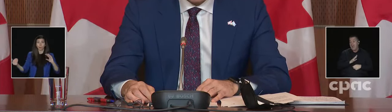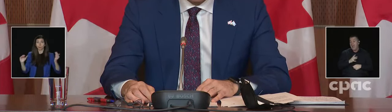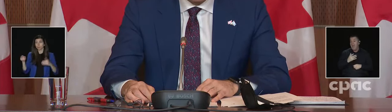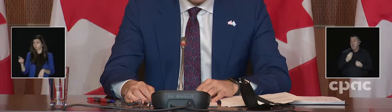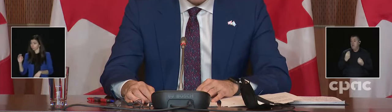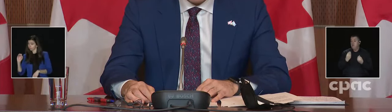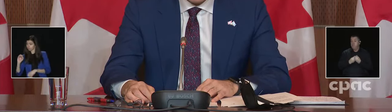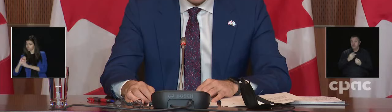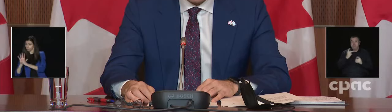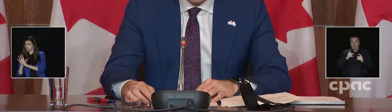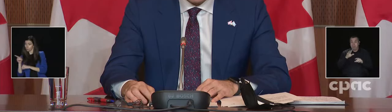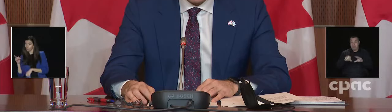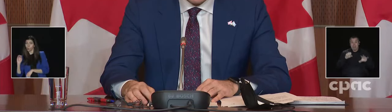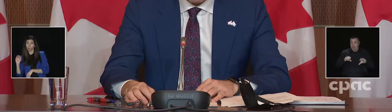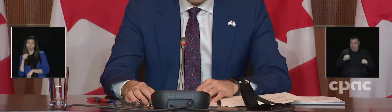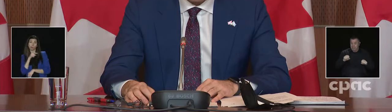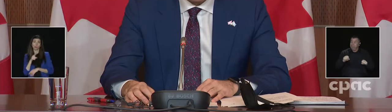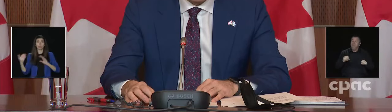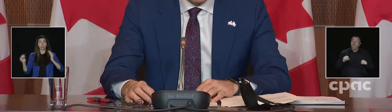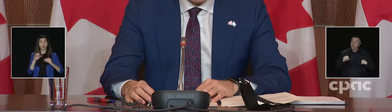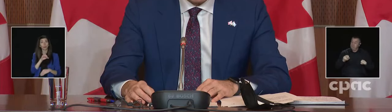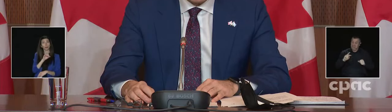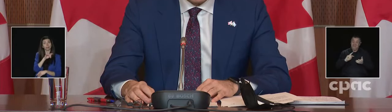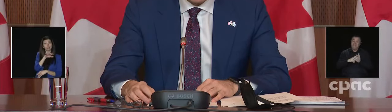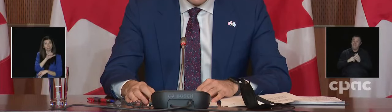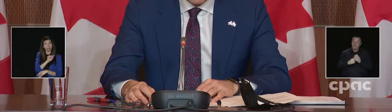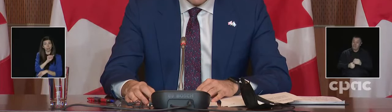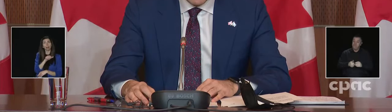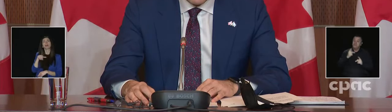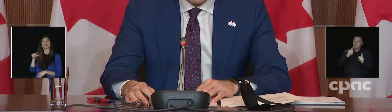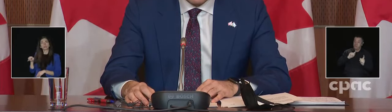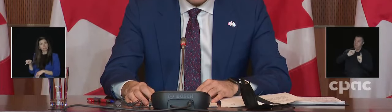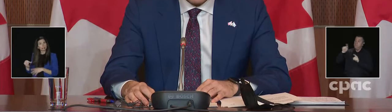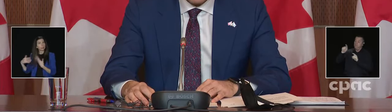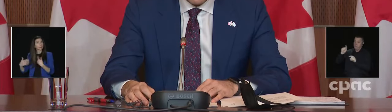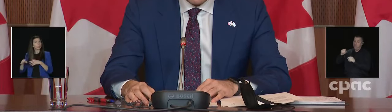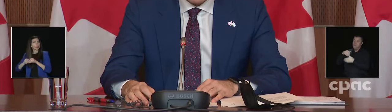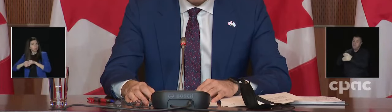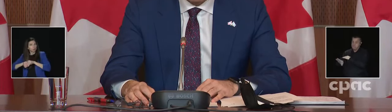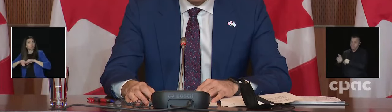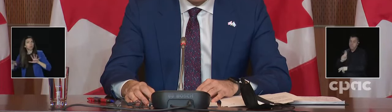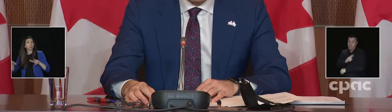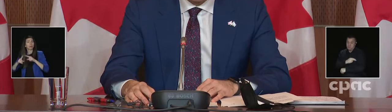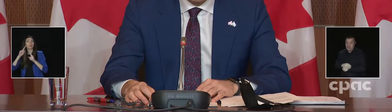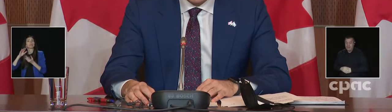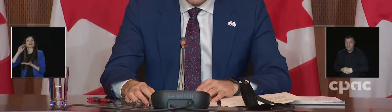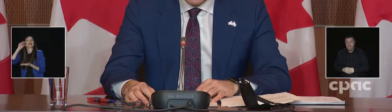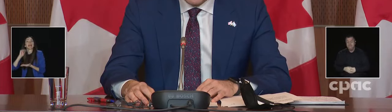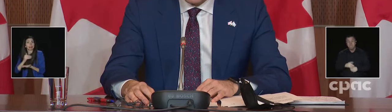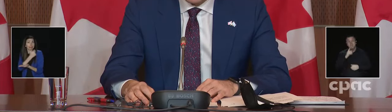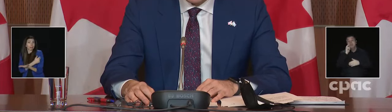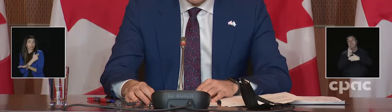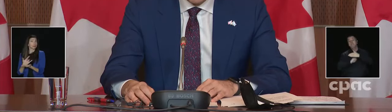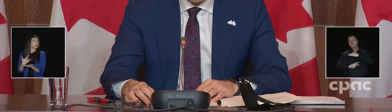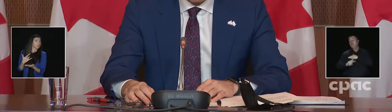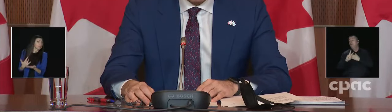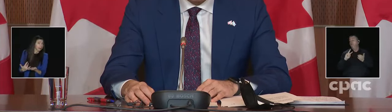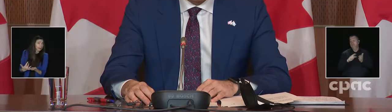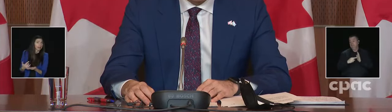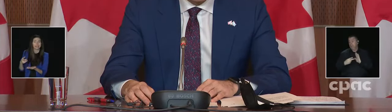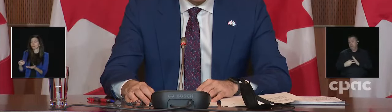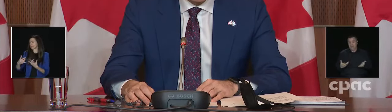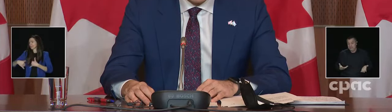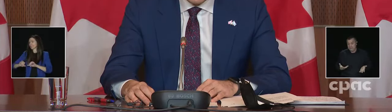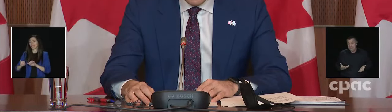de cas augmentera nécessairement les admissions à l'hôpital. Ces prévisions indiquent ainsi que nous